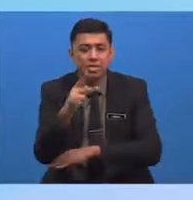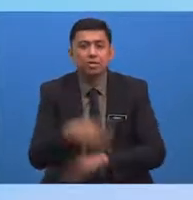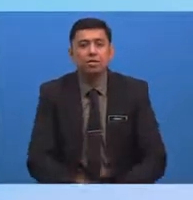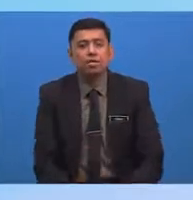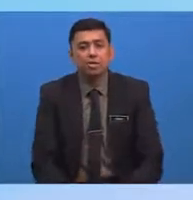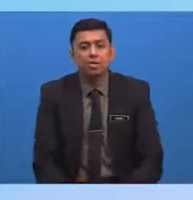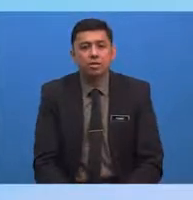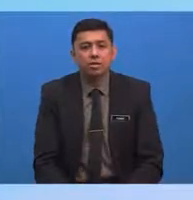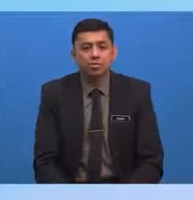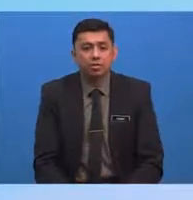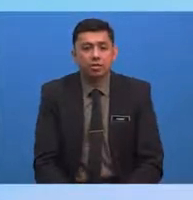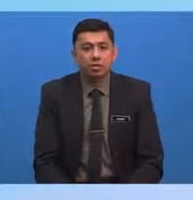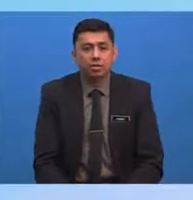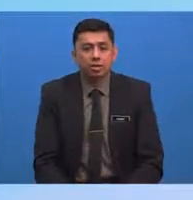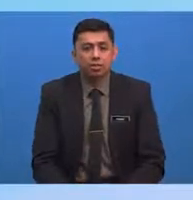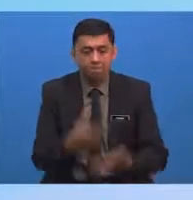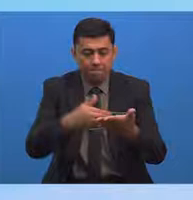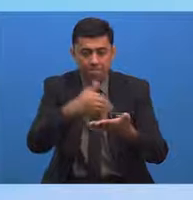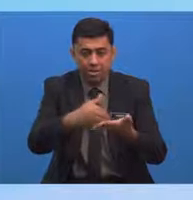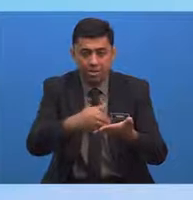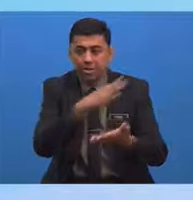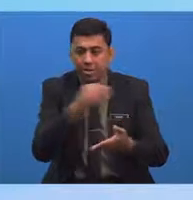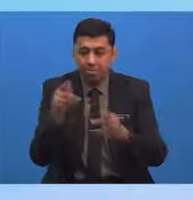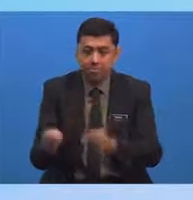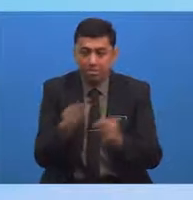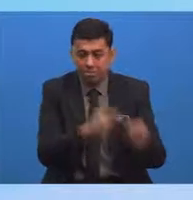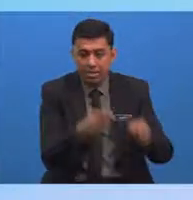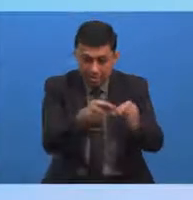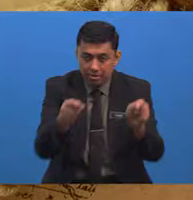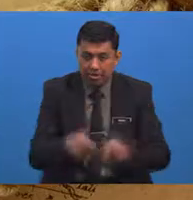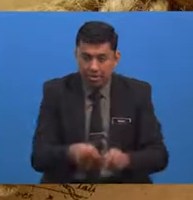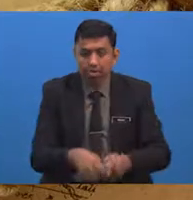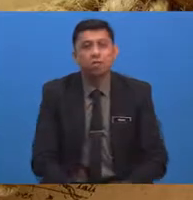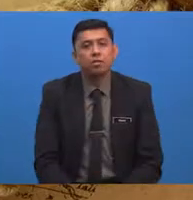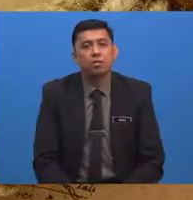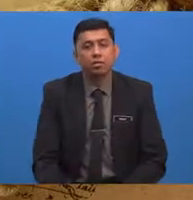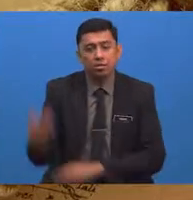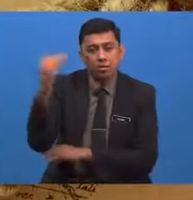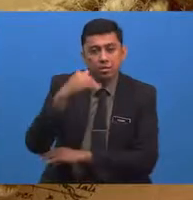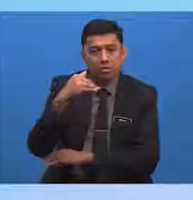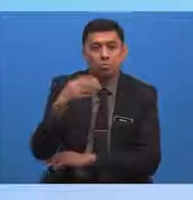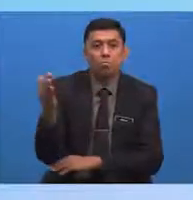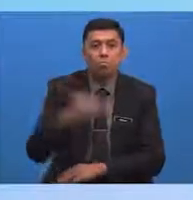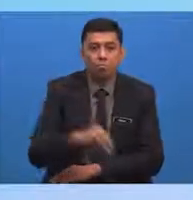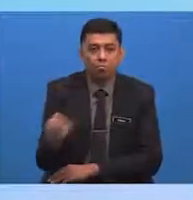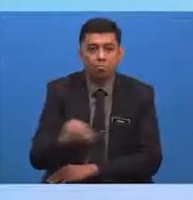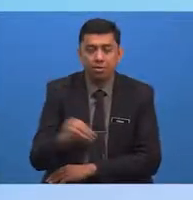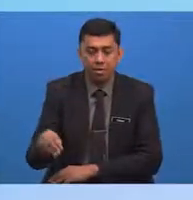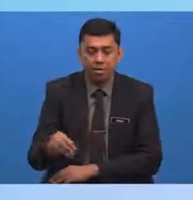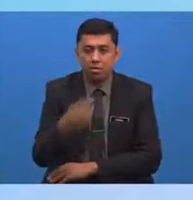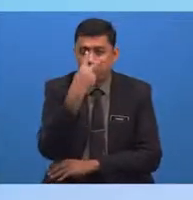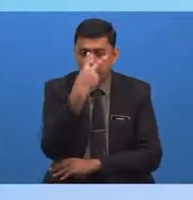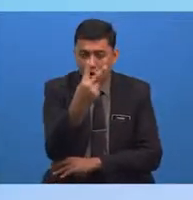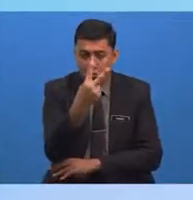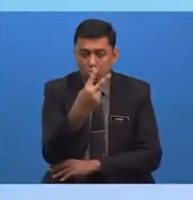terbahagi kepada sistem kesukuan dan sistem pentadbiran tempatan. Jom murid-murid, mari kita lihat